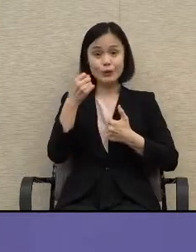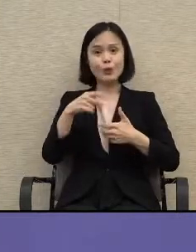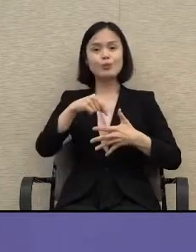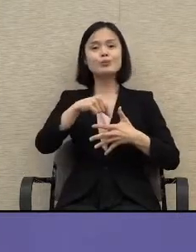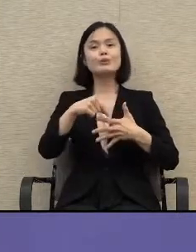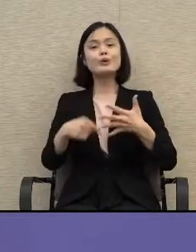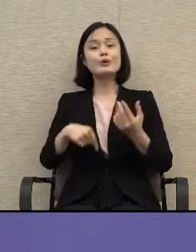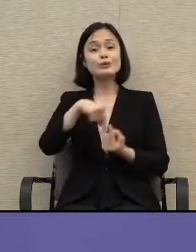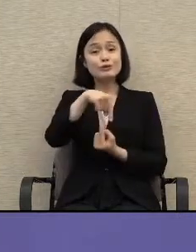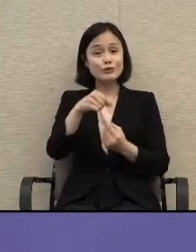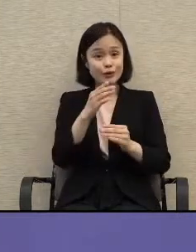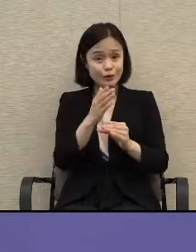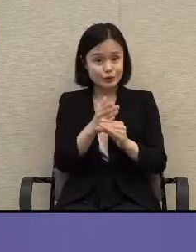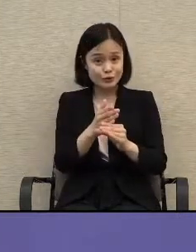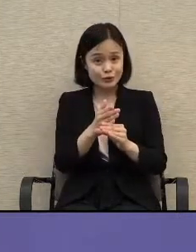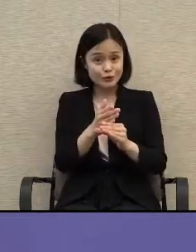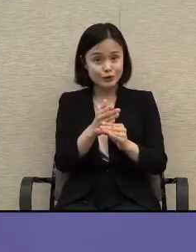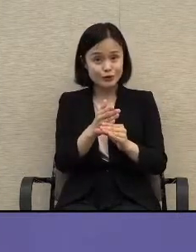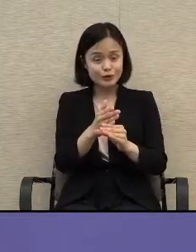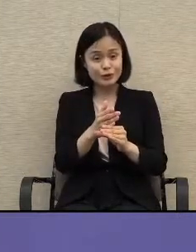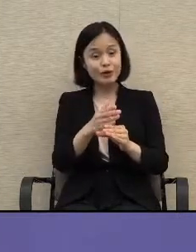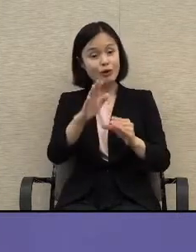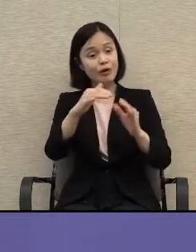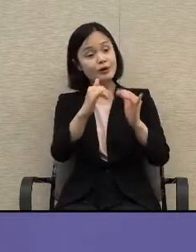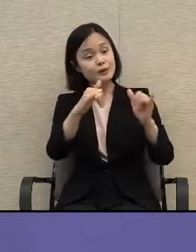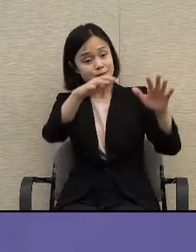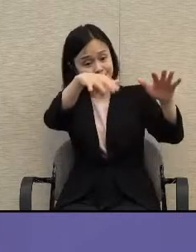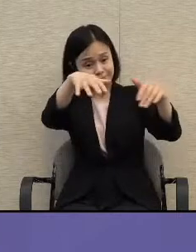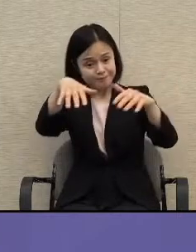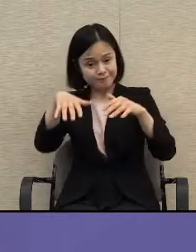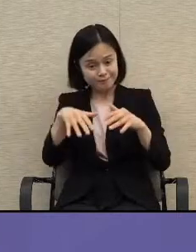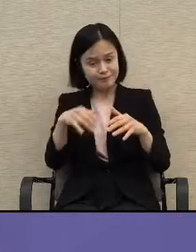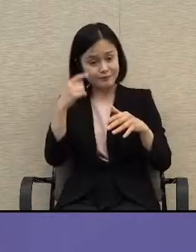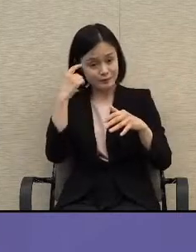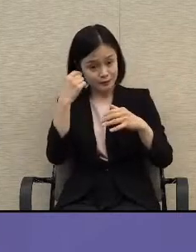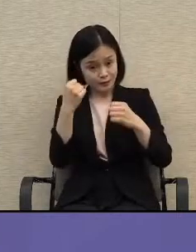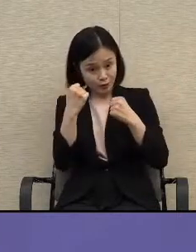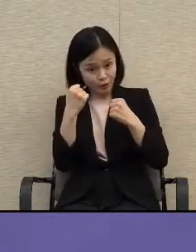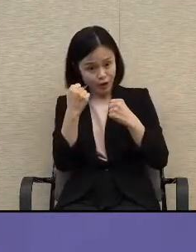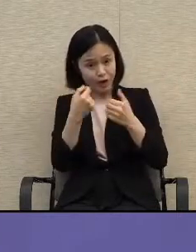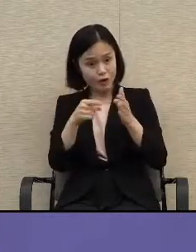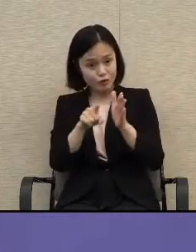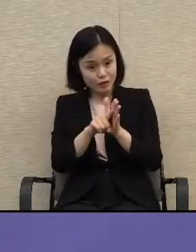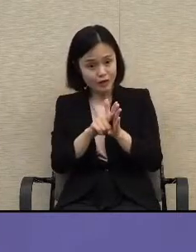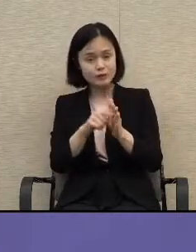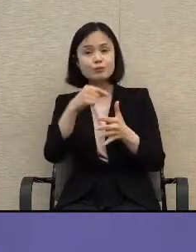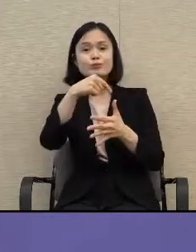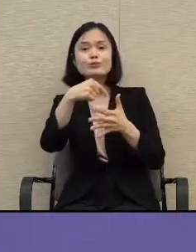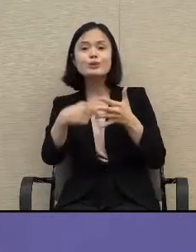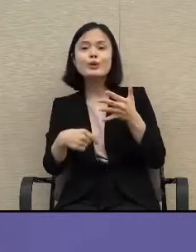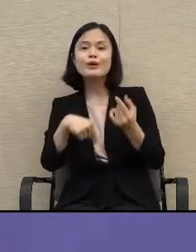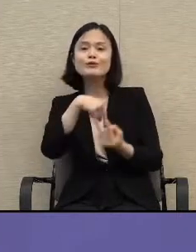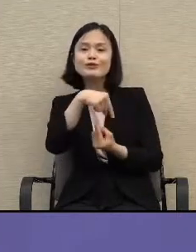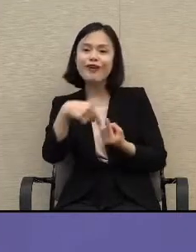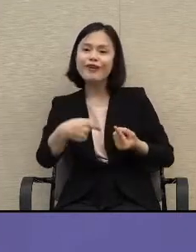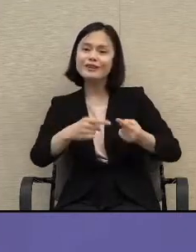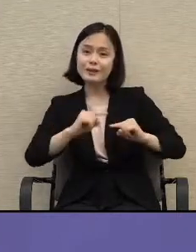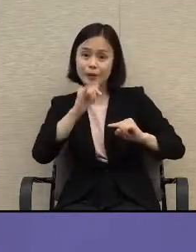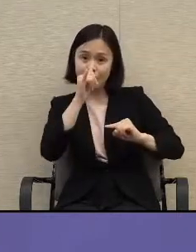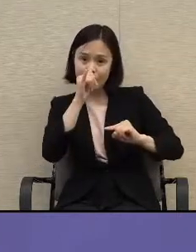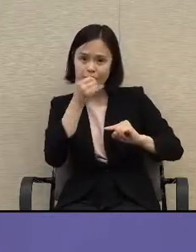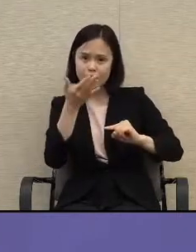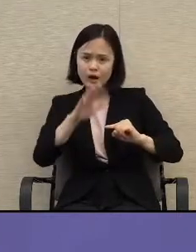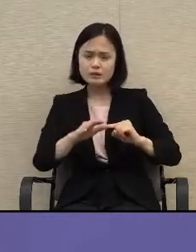주민들이 경험하는 다양한 정신건강 문제에 대한 개입이 진행이 되고는 있으나, 그거는 한뭐 8번, 길면